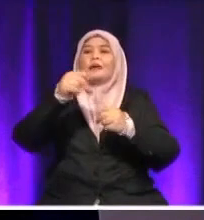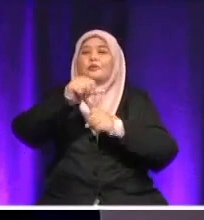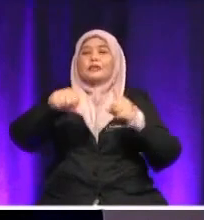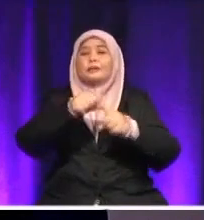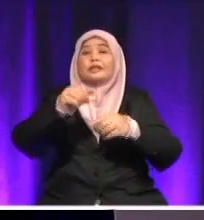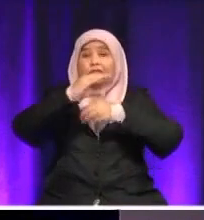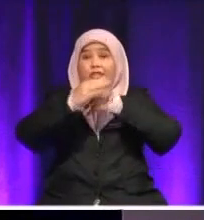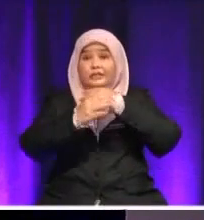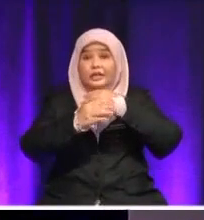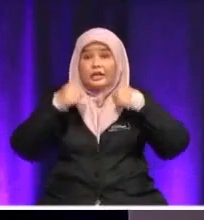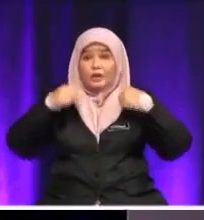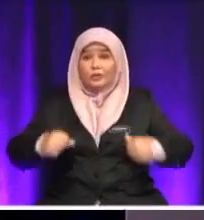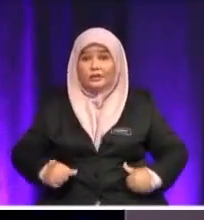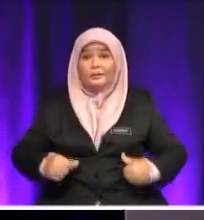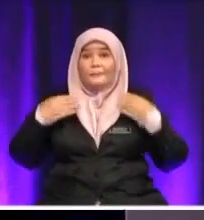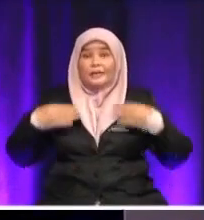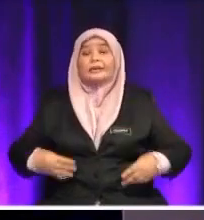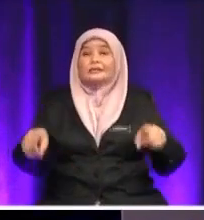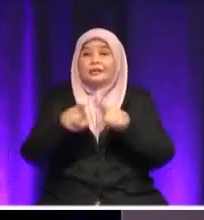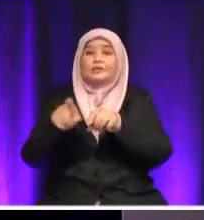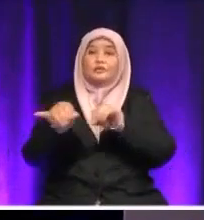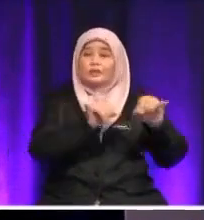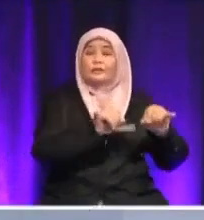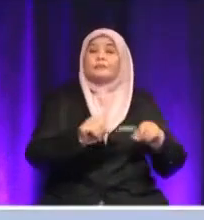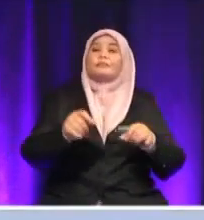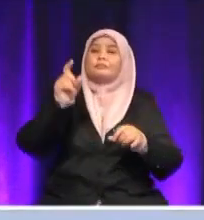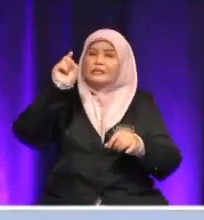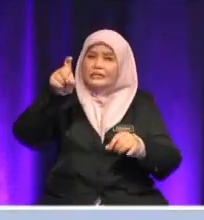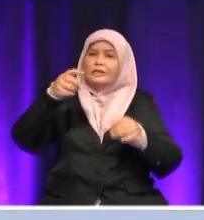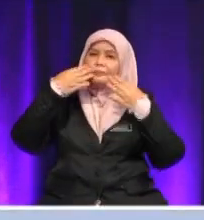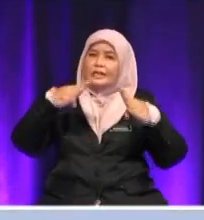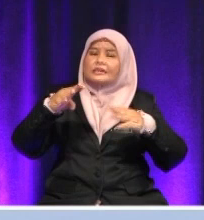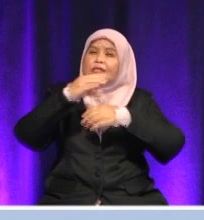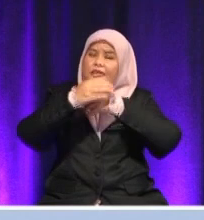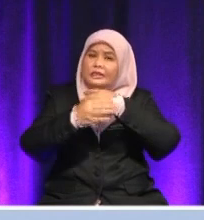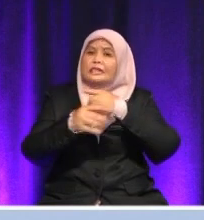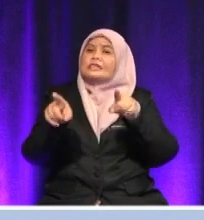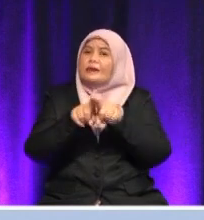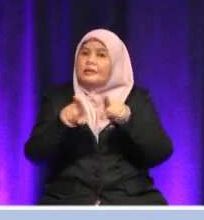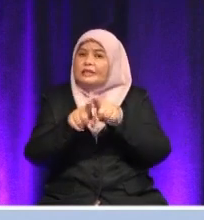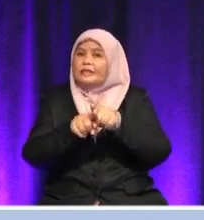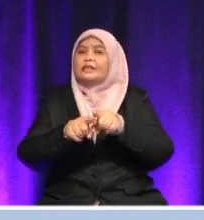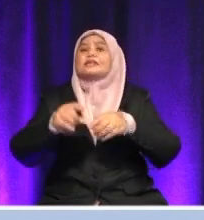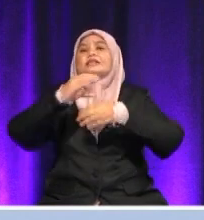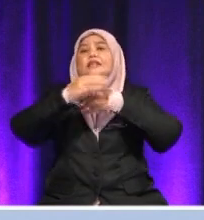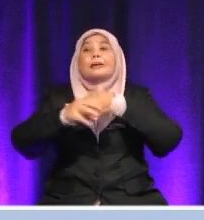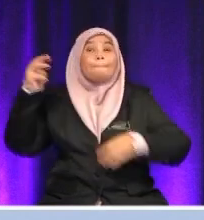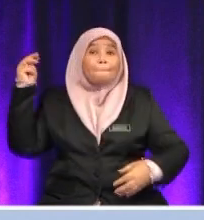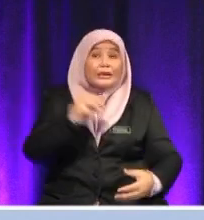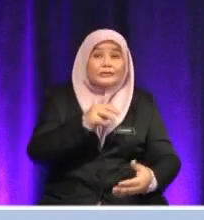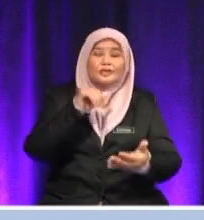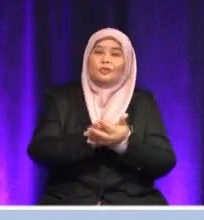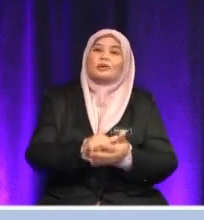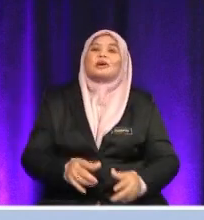dia mencederakan anggota badan, sama juga dia perlu dibalas cedera sebagaimana kecederaan mangsa itu.